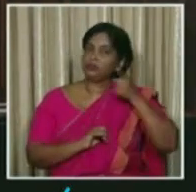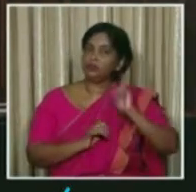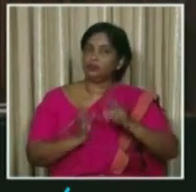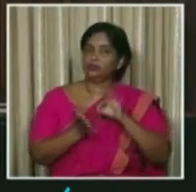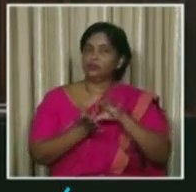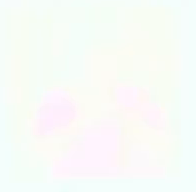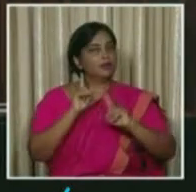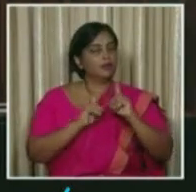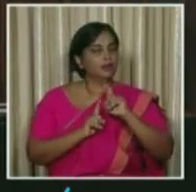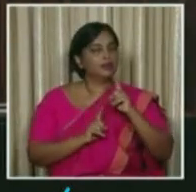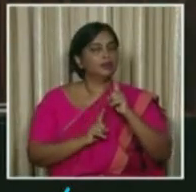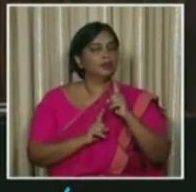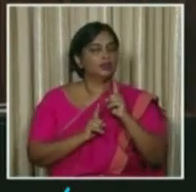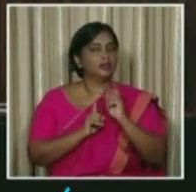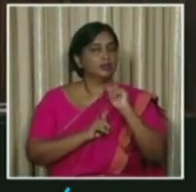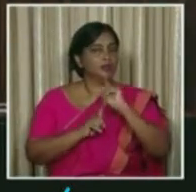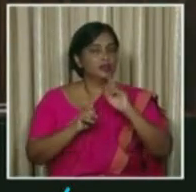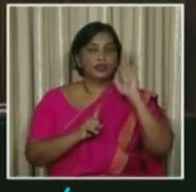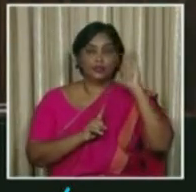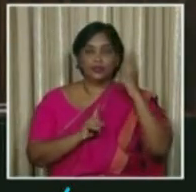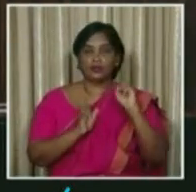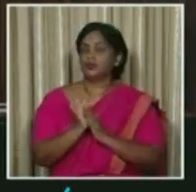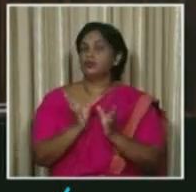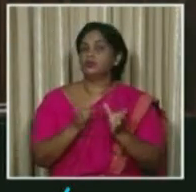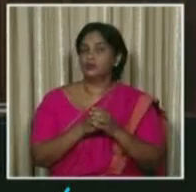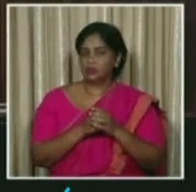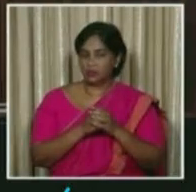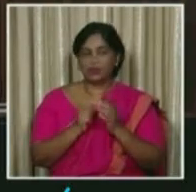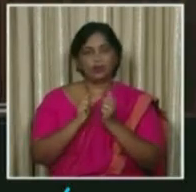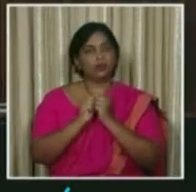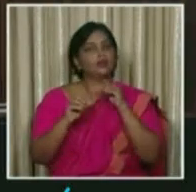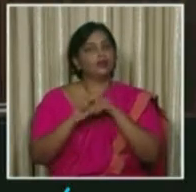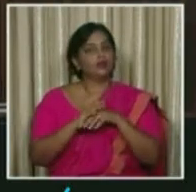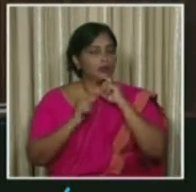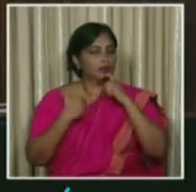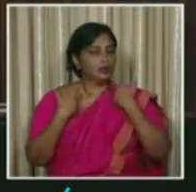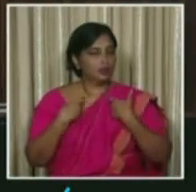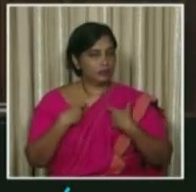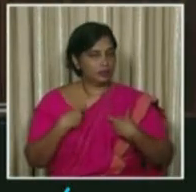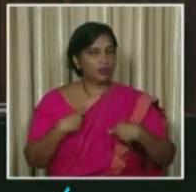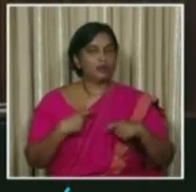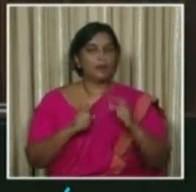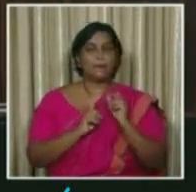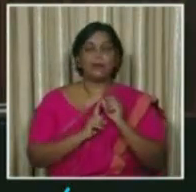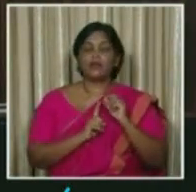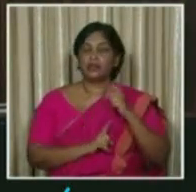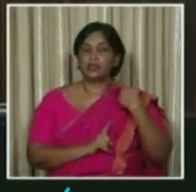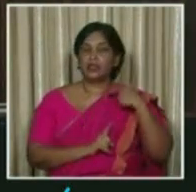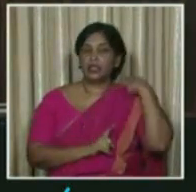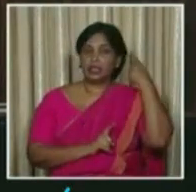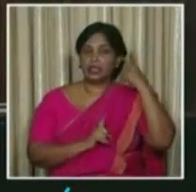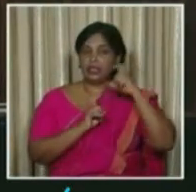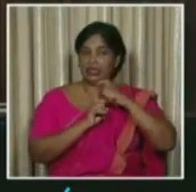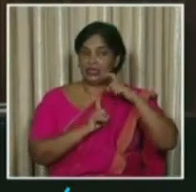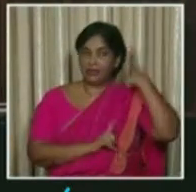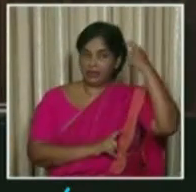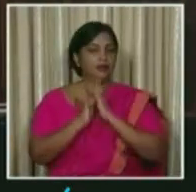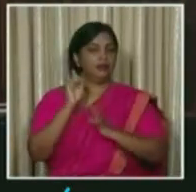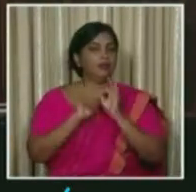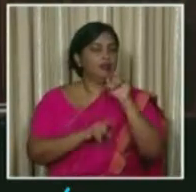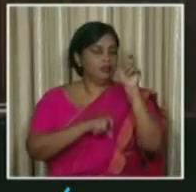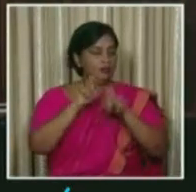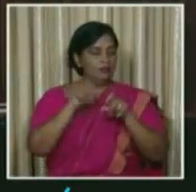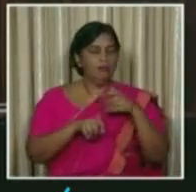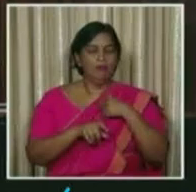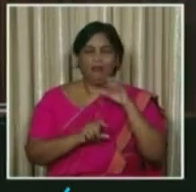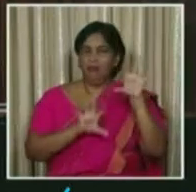ඉදිරිපත් කිරීම සඳහා වන පාර්ලිමේන්තු විශේෂ කාර්යක සභාවේ සේවයේ පිණිස ගරු නීතිඥ පවිත්‍රා දේවි වන්නයාරච්චි මහත්මියගේ සභාපතිත්වයෙන්